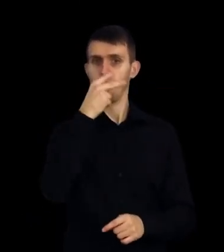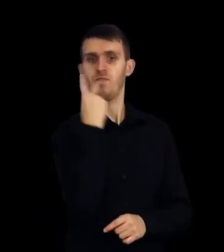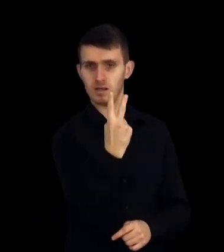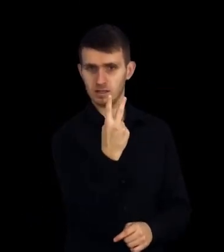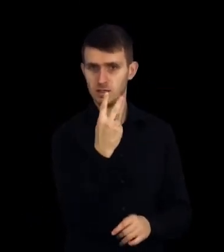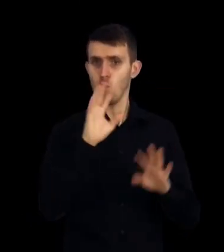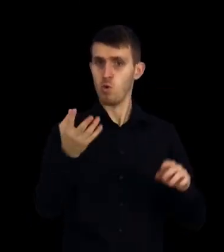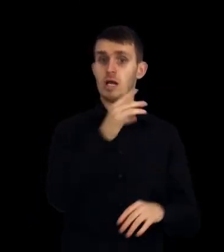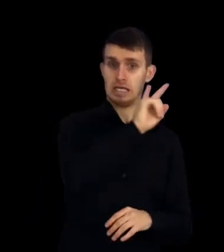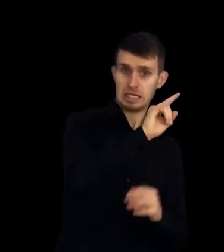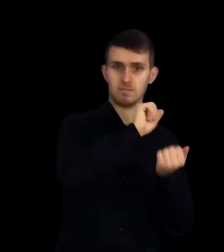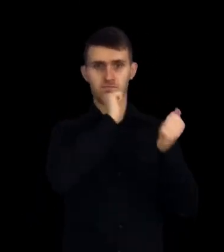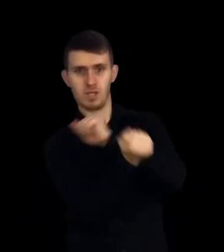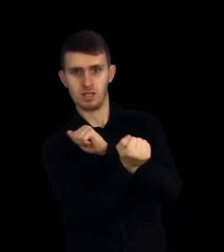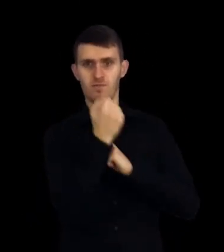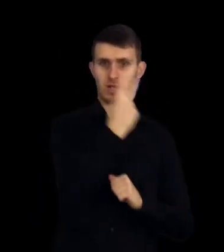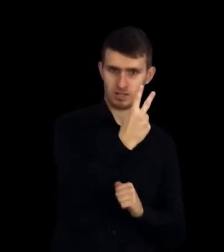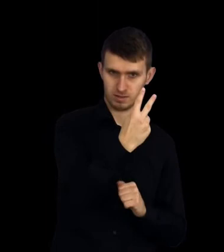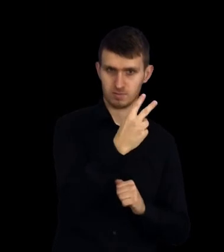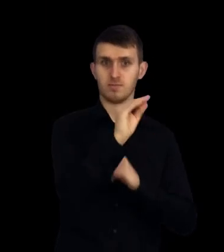jeśli y równa się 2